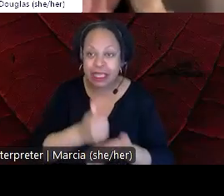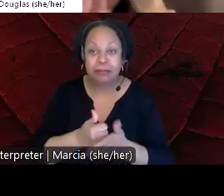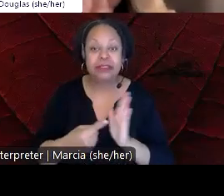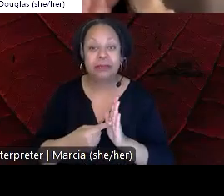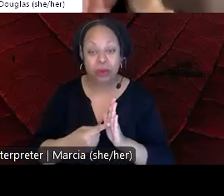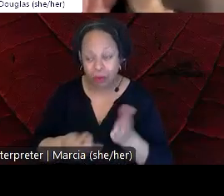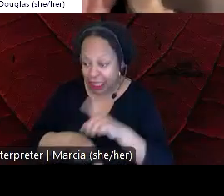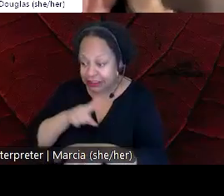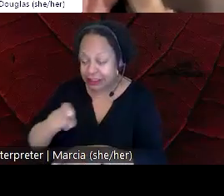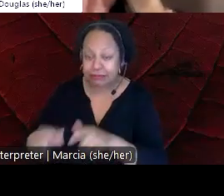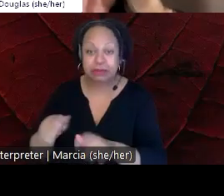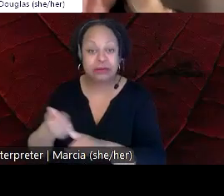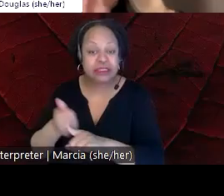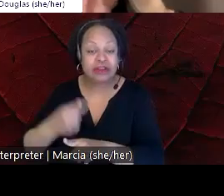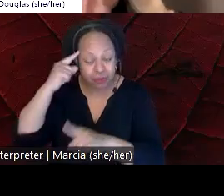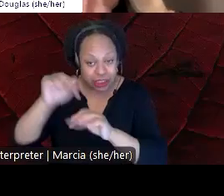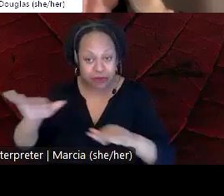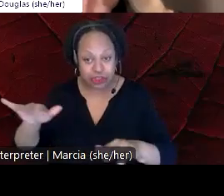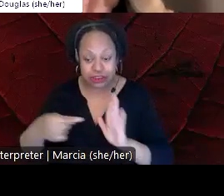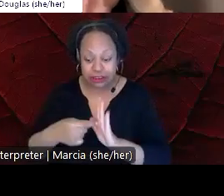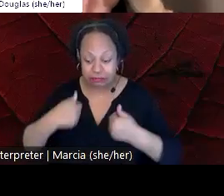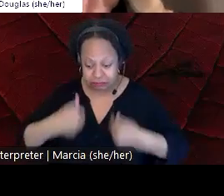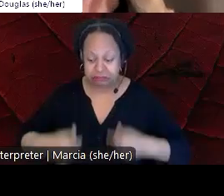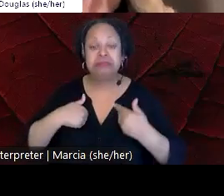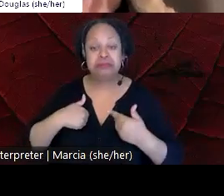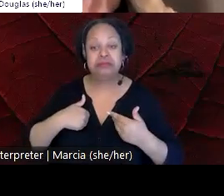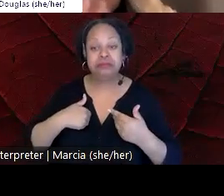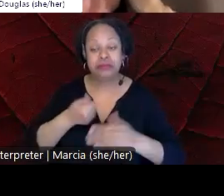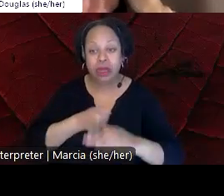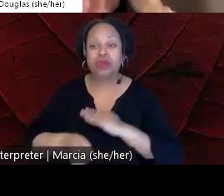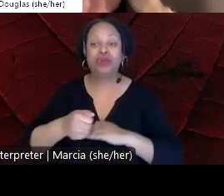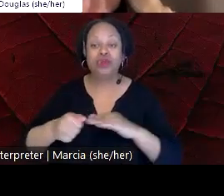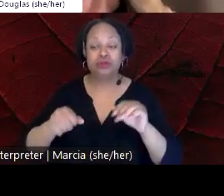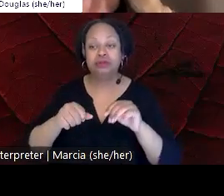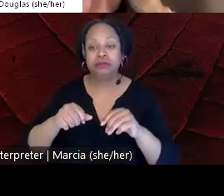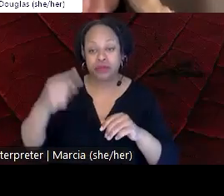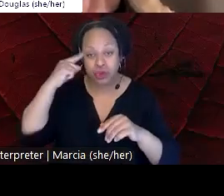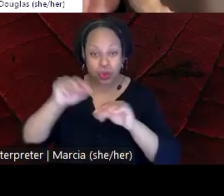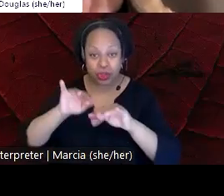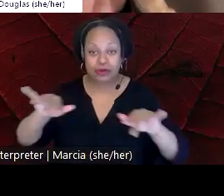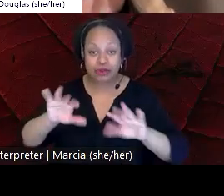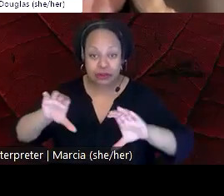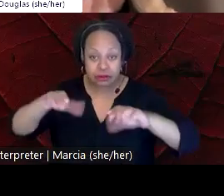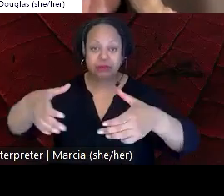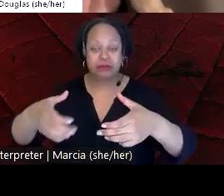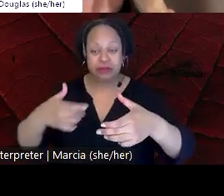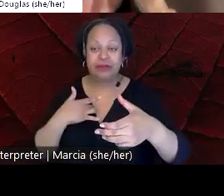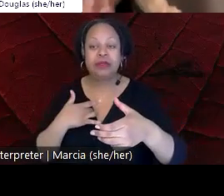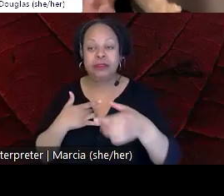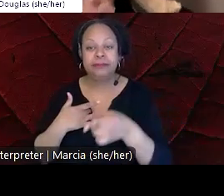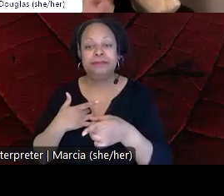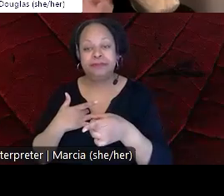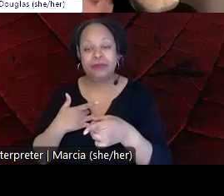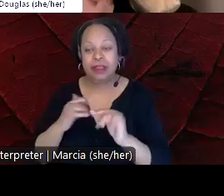les neurodivergents eux-mêmes, moi je le suis, pour comprendre une façon plus affirmative